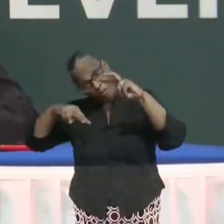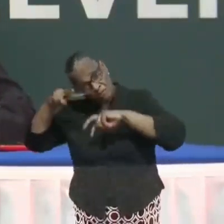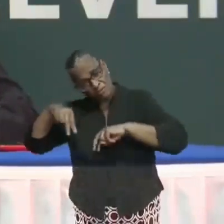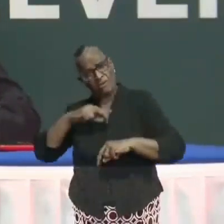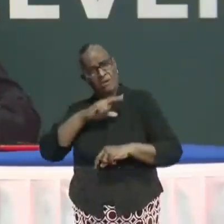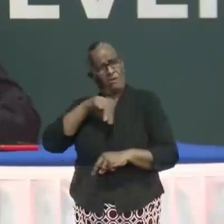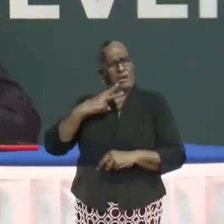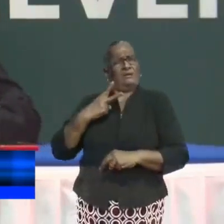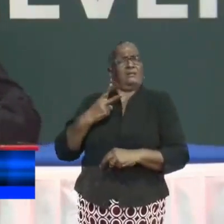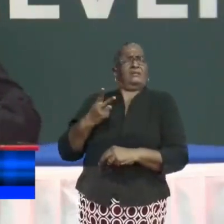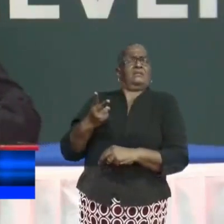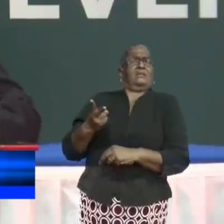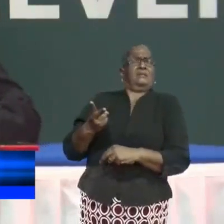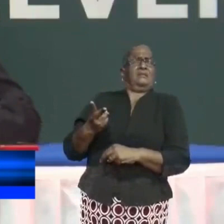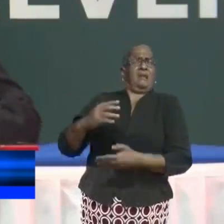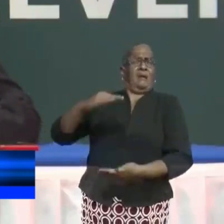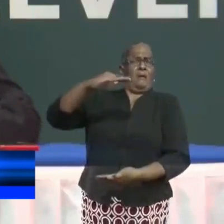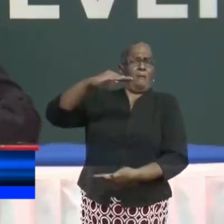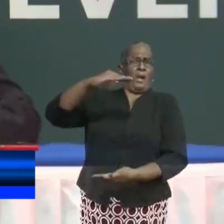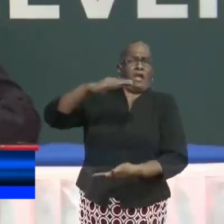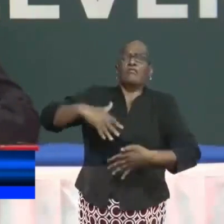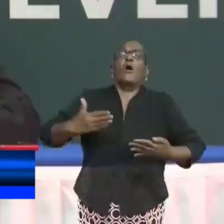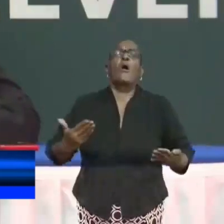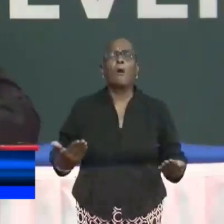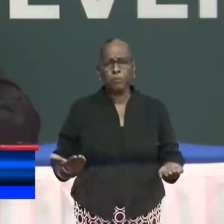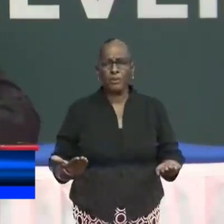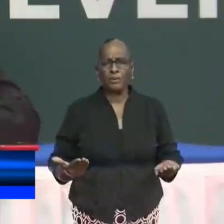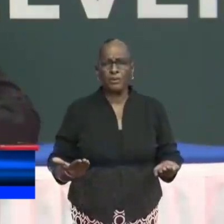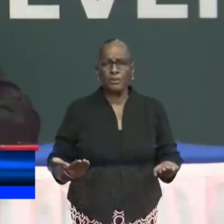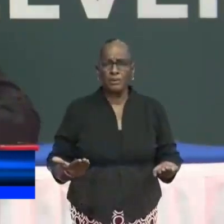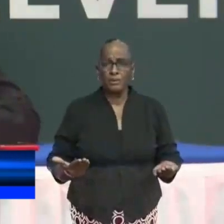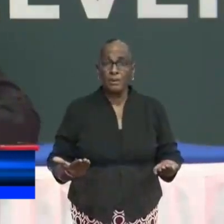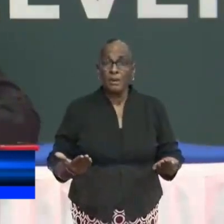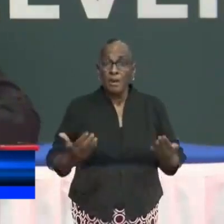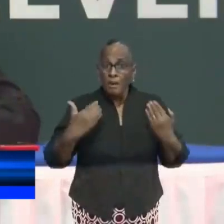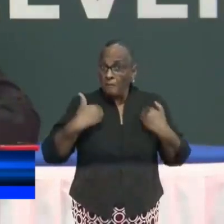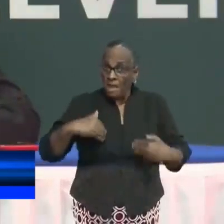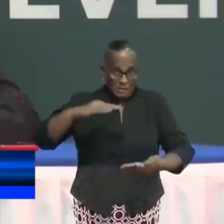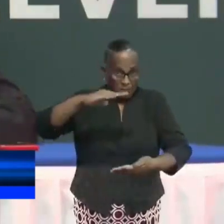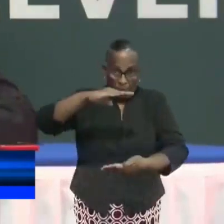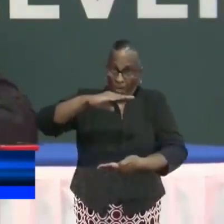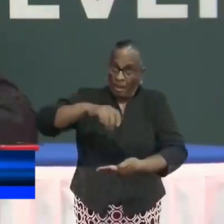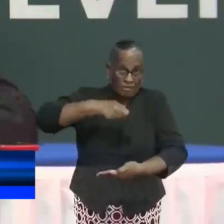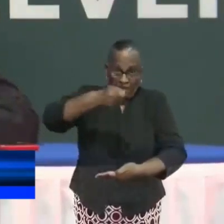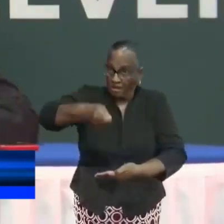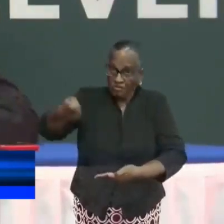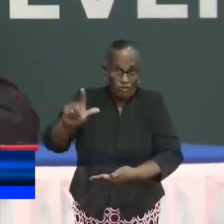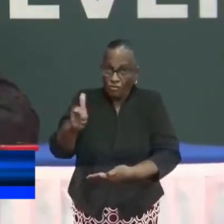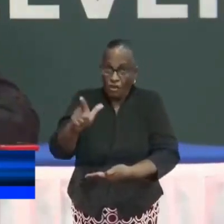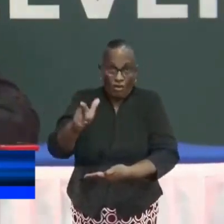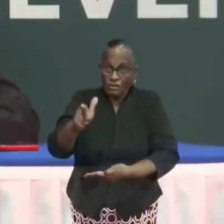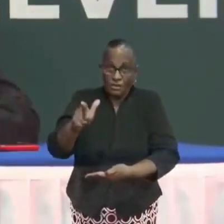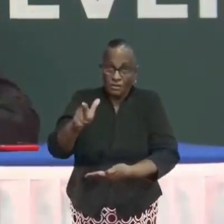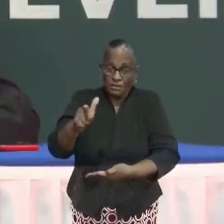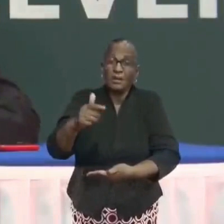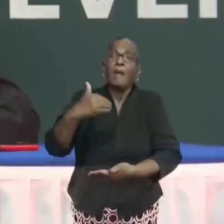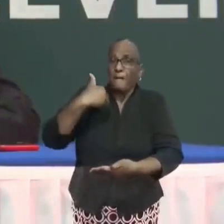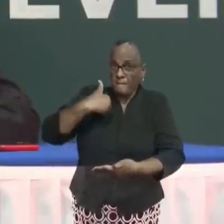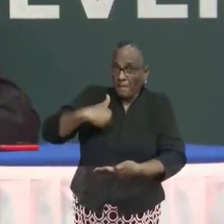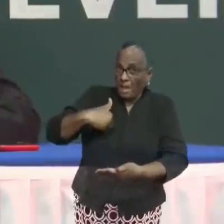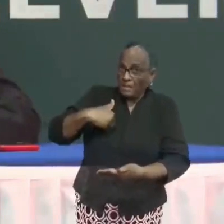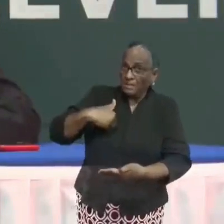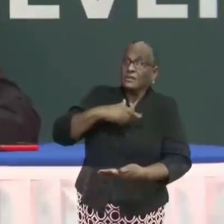ushi dat a pakket ben ba. Des masa no kis den pakket ete, des ma dat wo